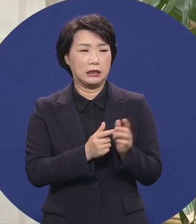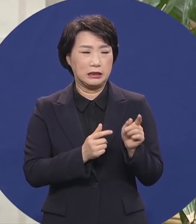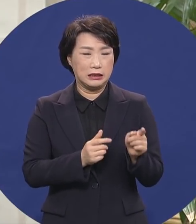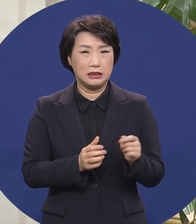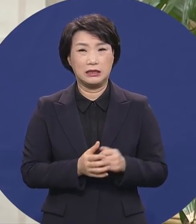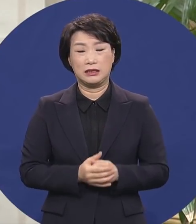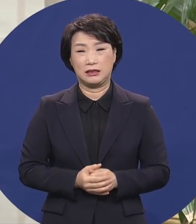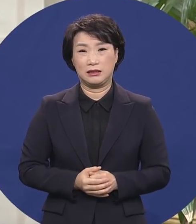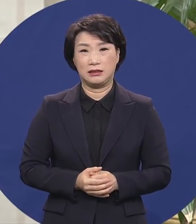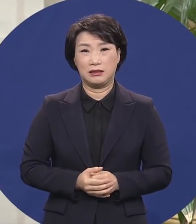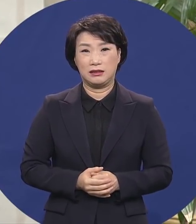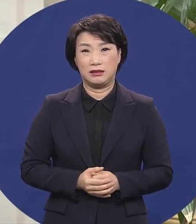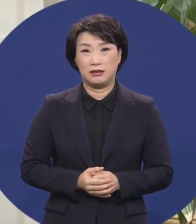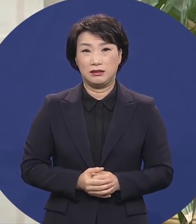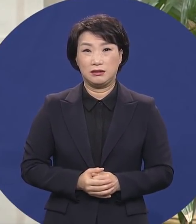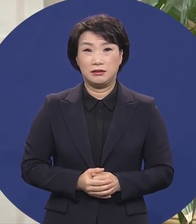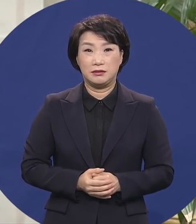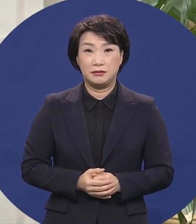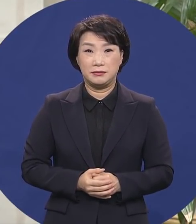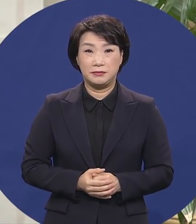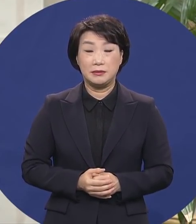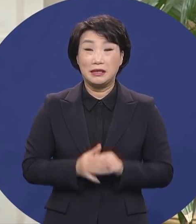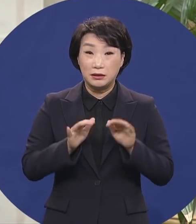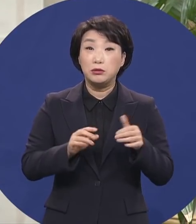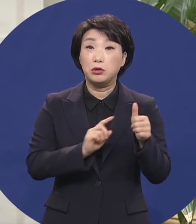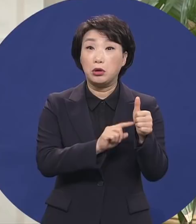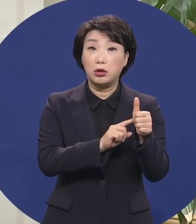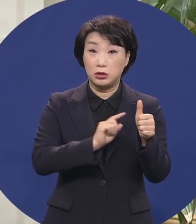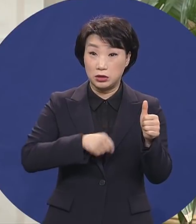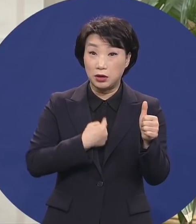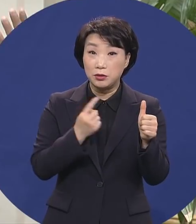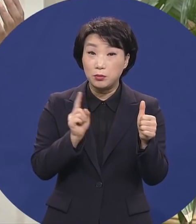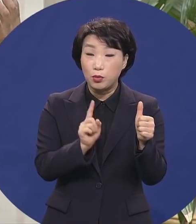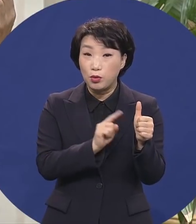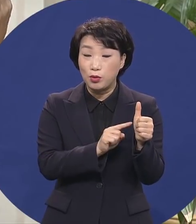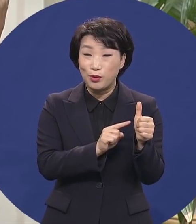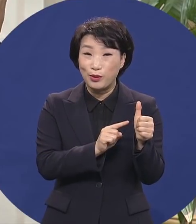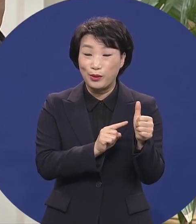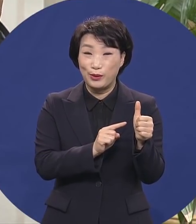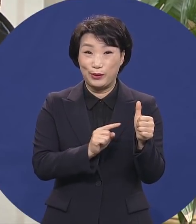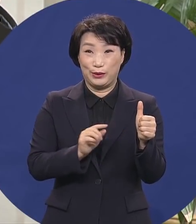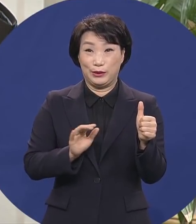훤히 보이거든요. 근데 본인은